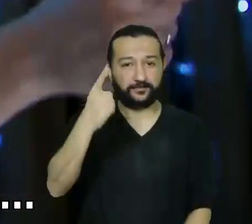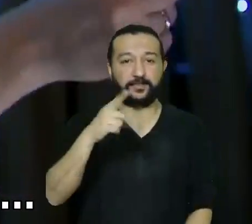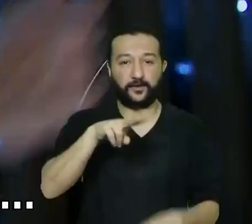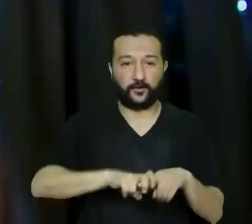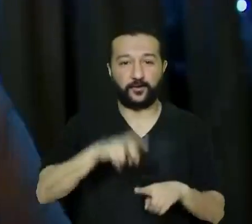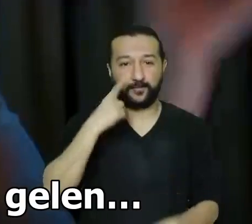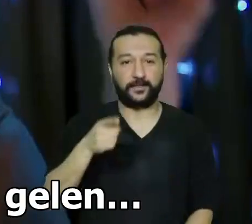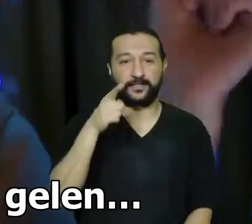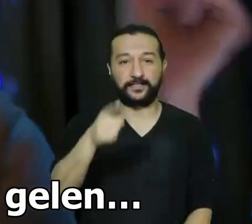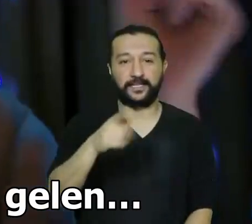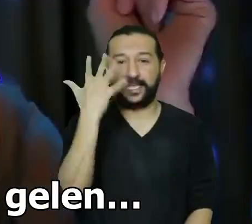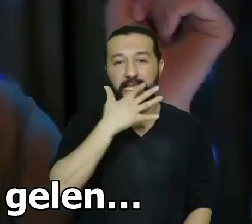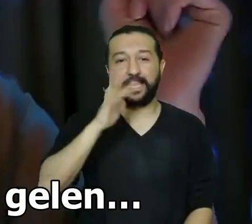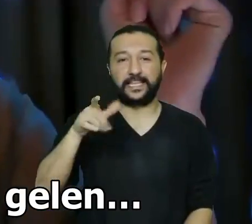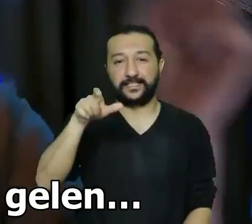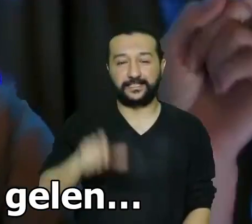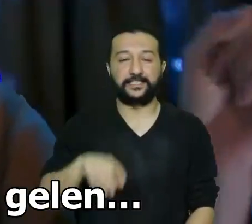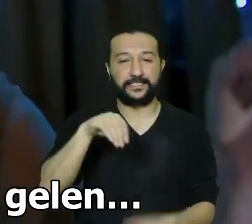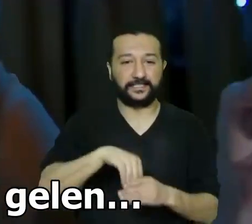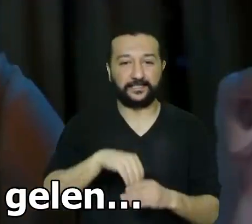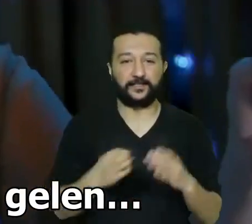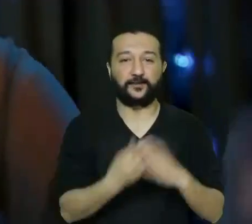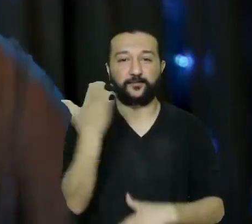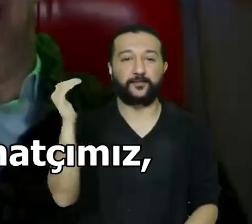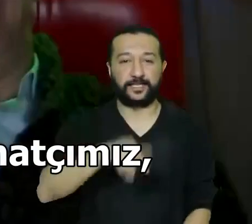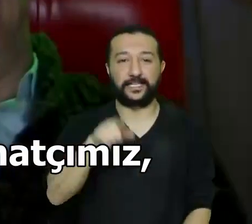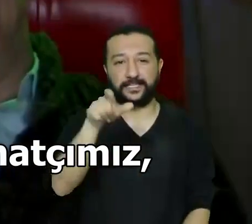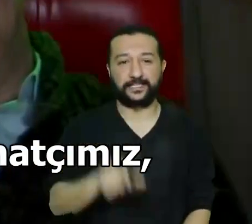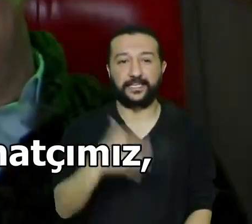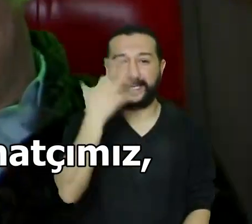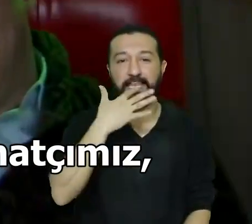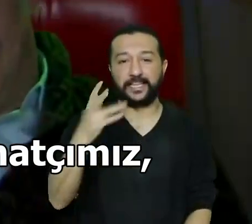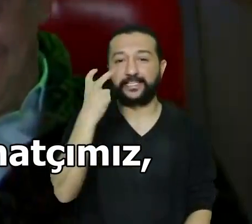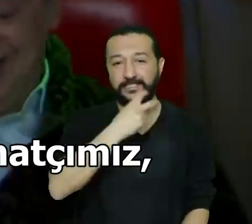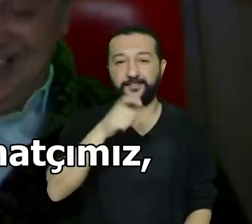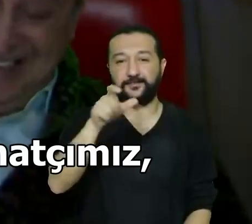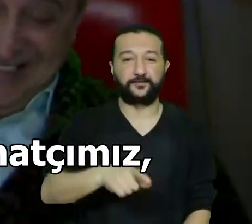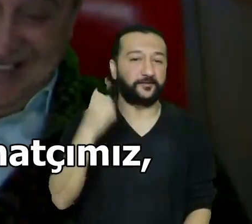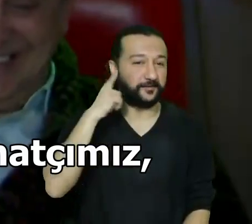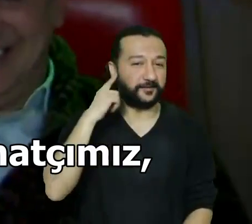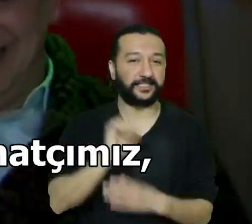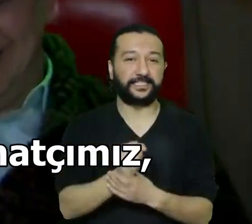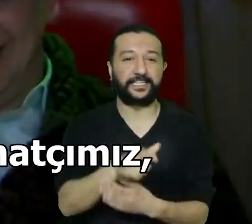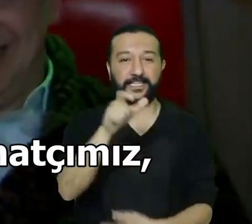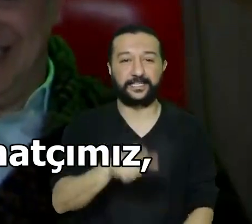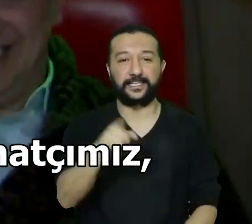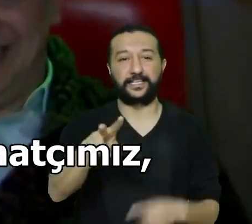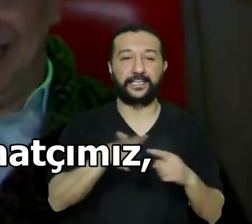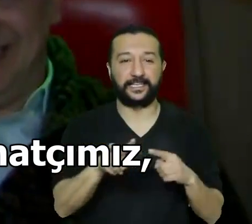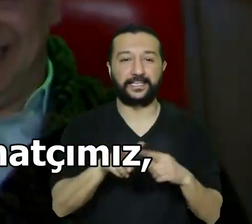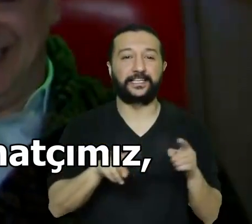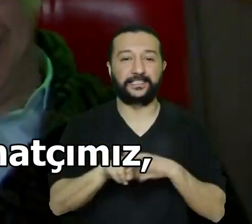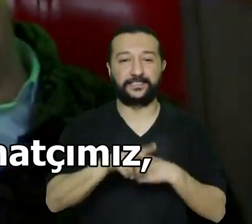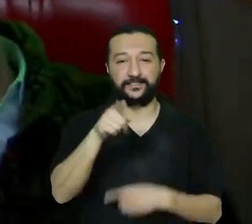koltuğa baktığımda Karadeniz'in bağrından kopup gelen Karadeniz türküleriyle ünlü sanatçımız